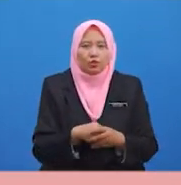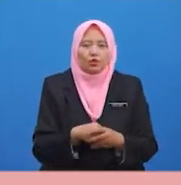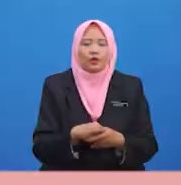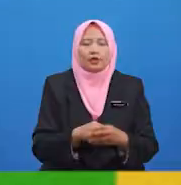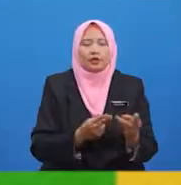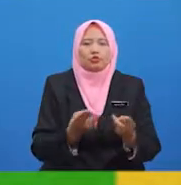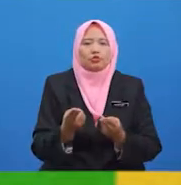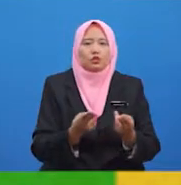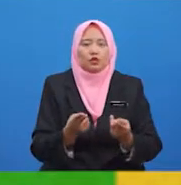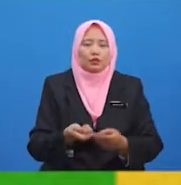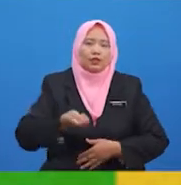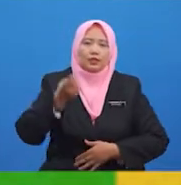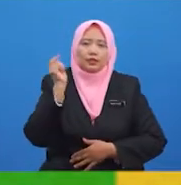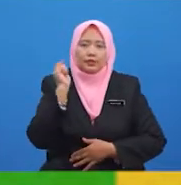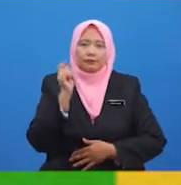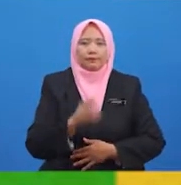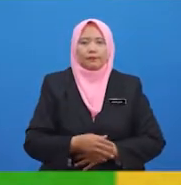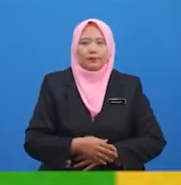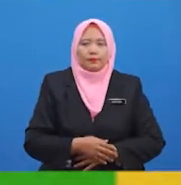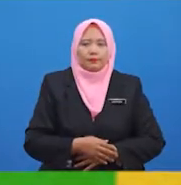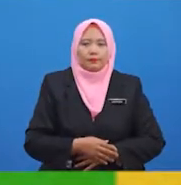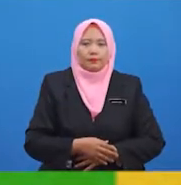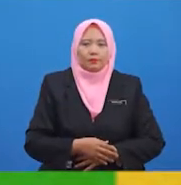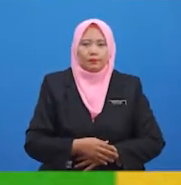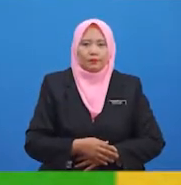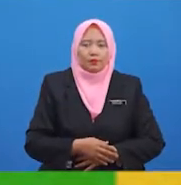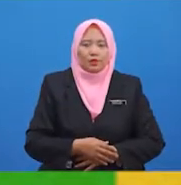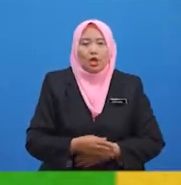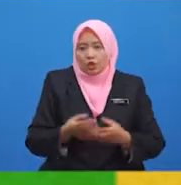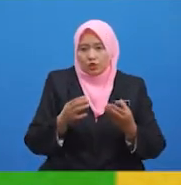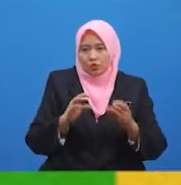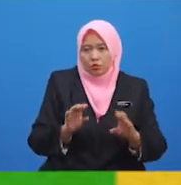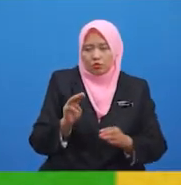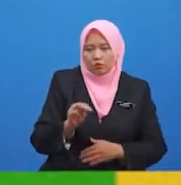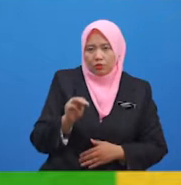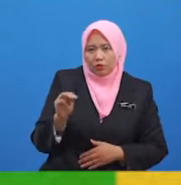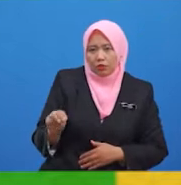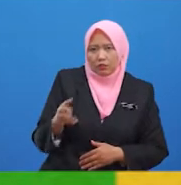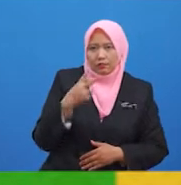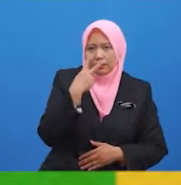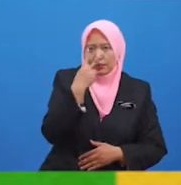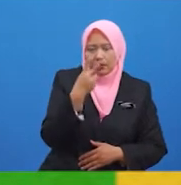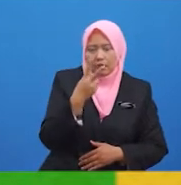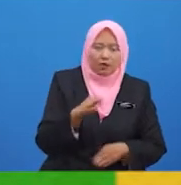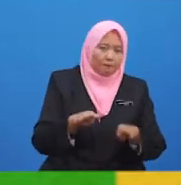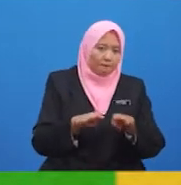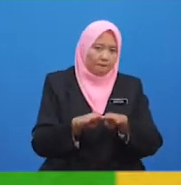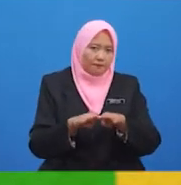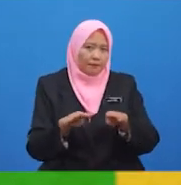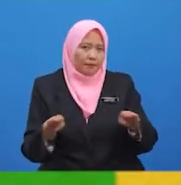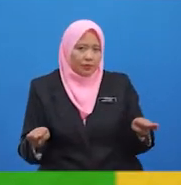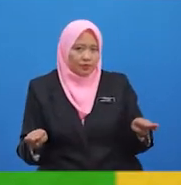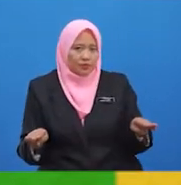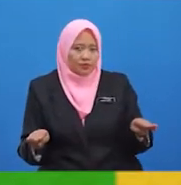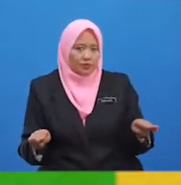tersebut. Berdasarkan keterangan yang telah diberikan, cuba murid-murid perhatikan